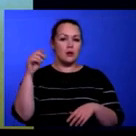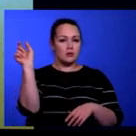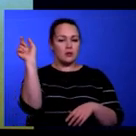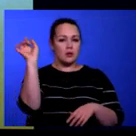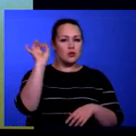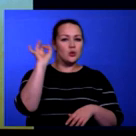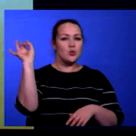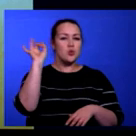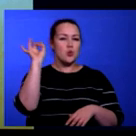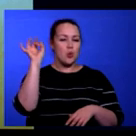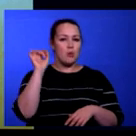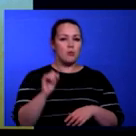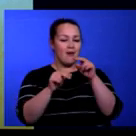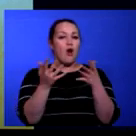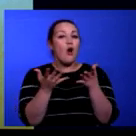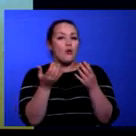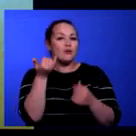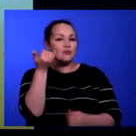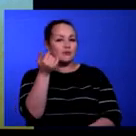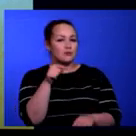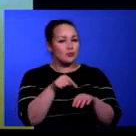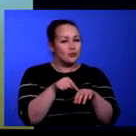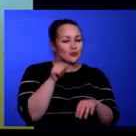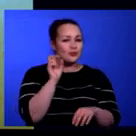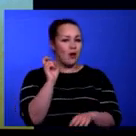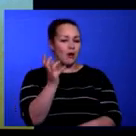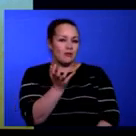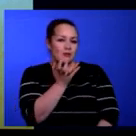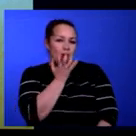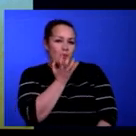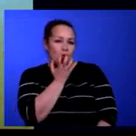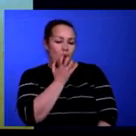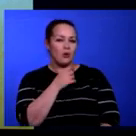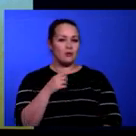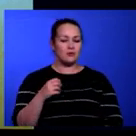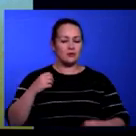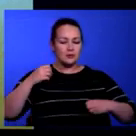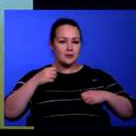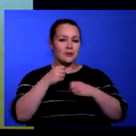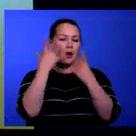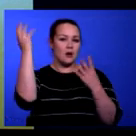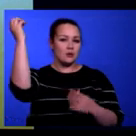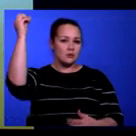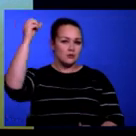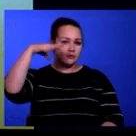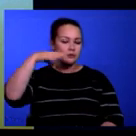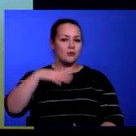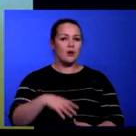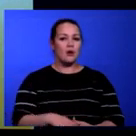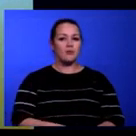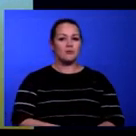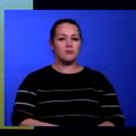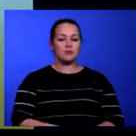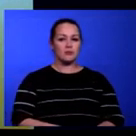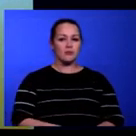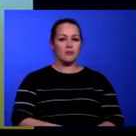изменилось вас настроение мы чувствуем как стало тепло ярко светит солнышко а раскаты грома